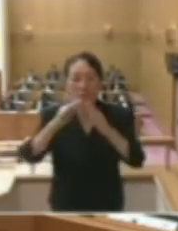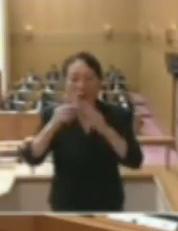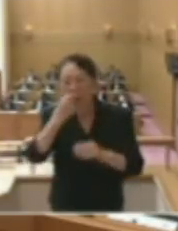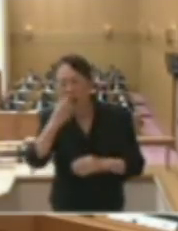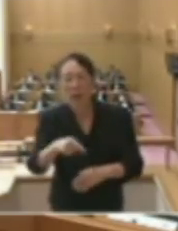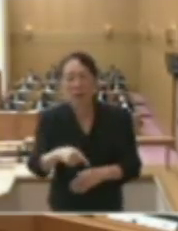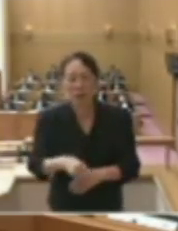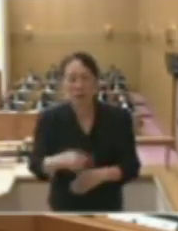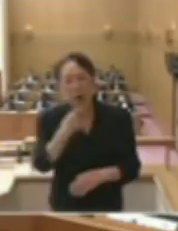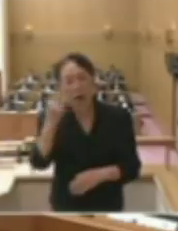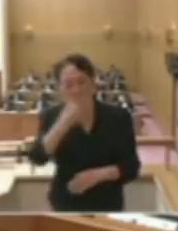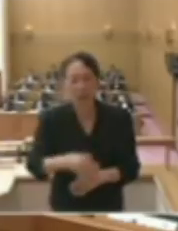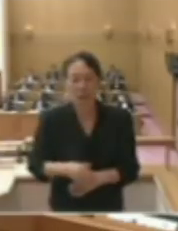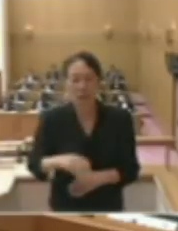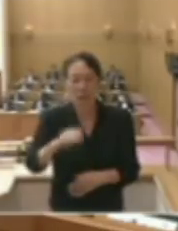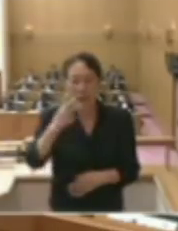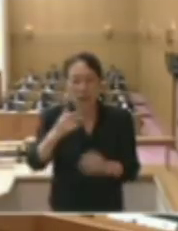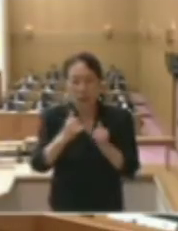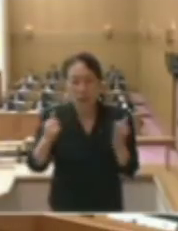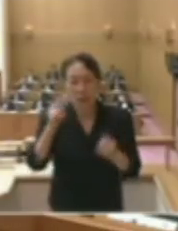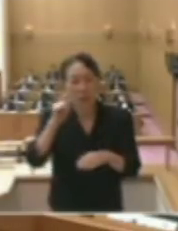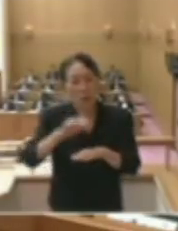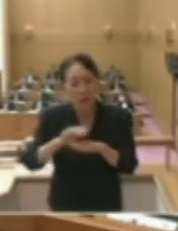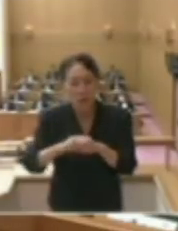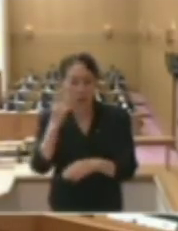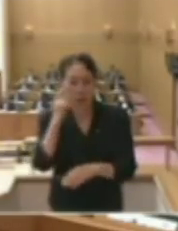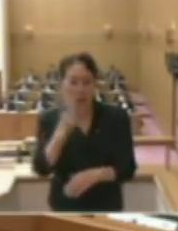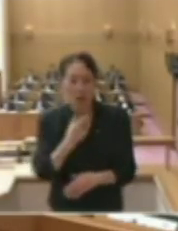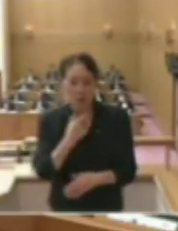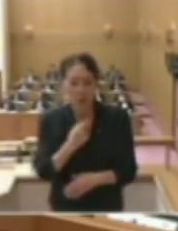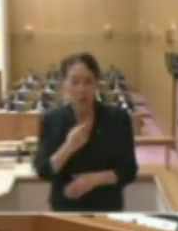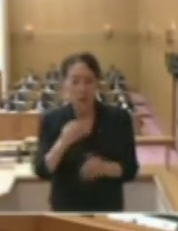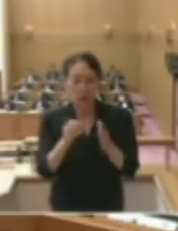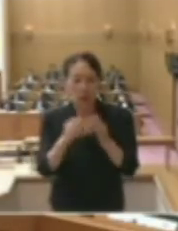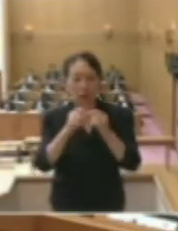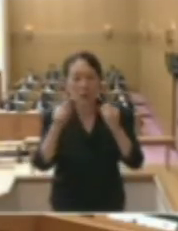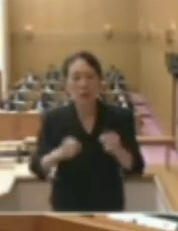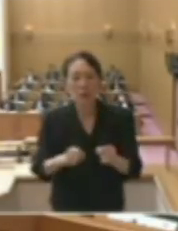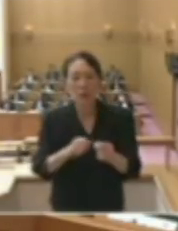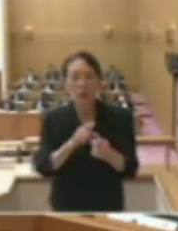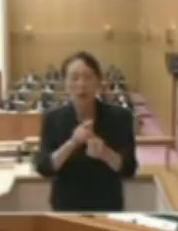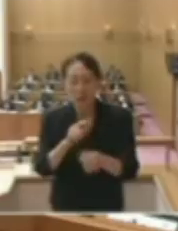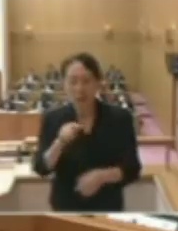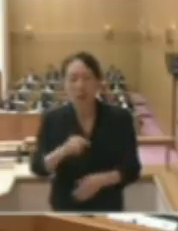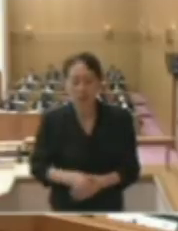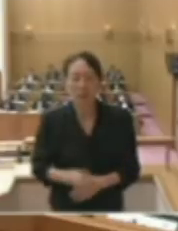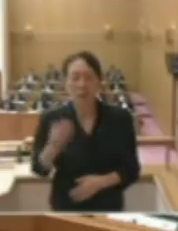だよ、本当は恥ずかしい。市民目線で必ずください。 石岡議員、先ほどの、